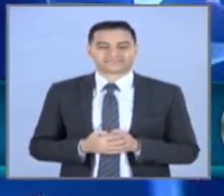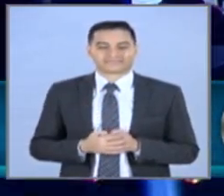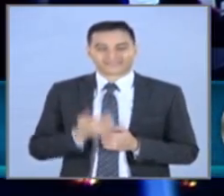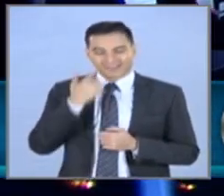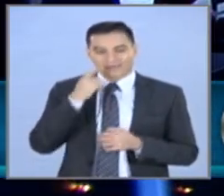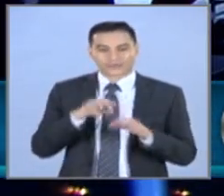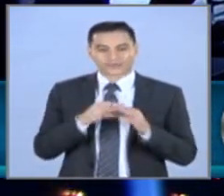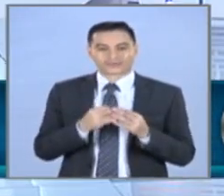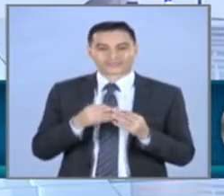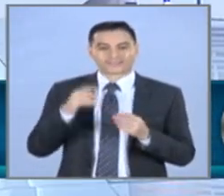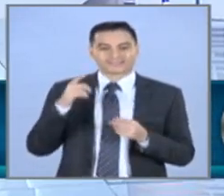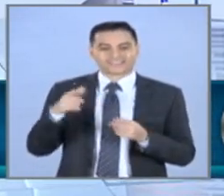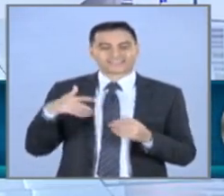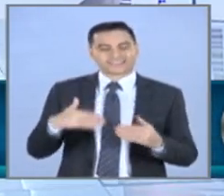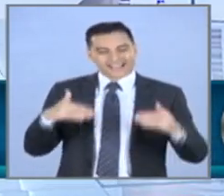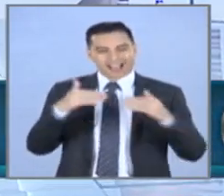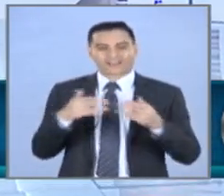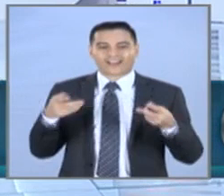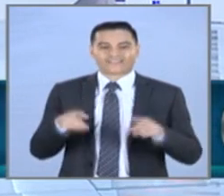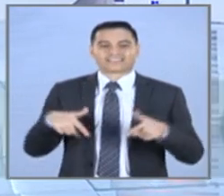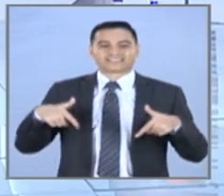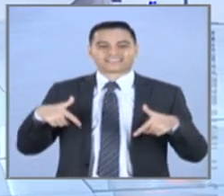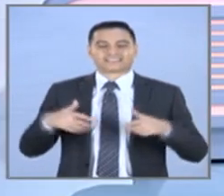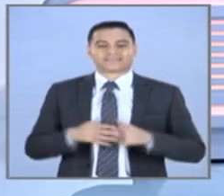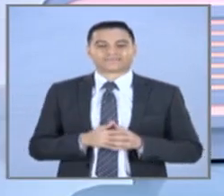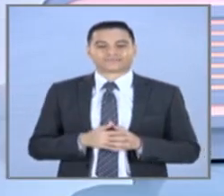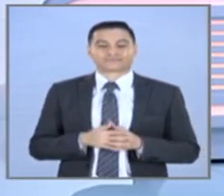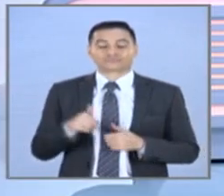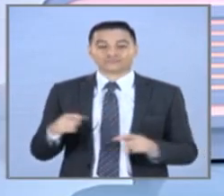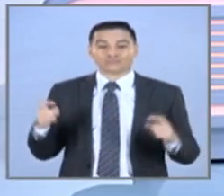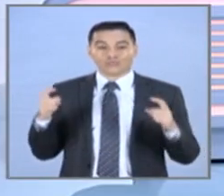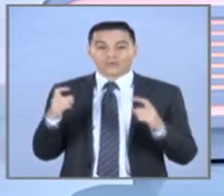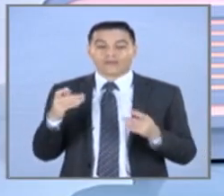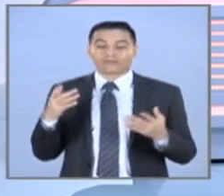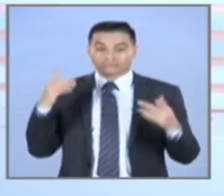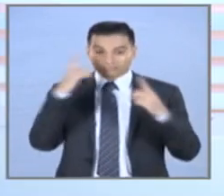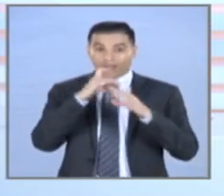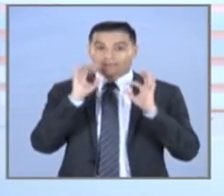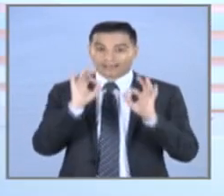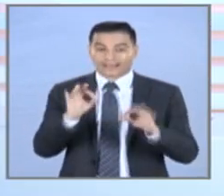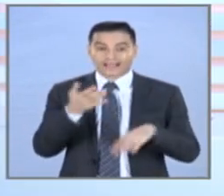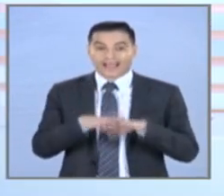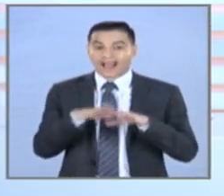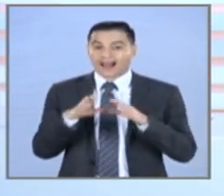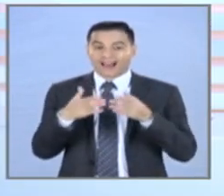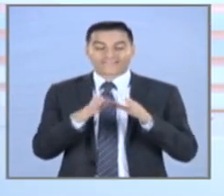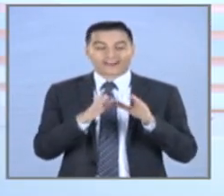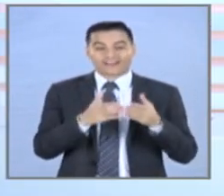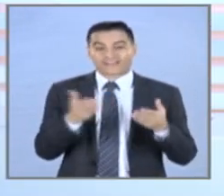عائلة مرسي اتعادلت تاني 60-60. مباراة صعبة جدا على